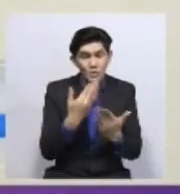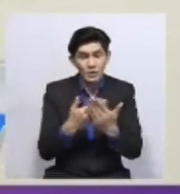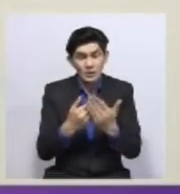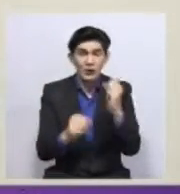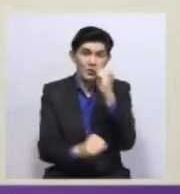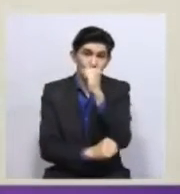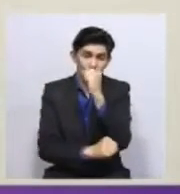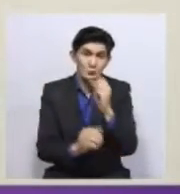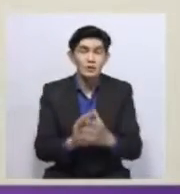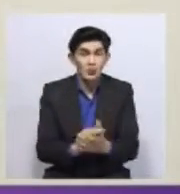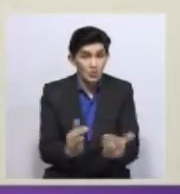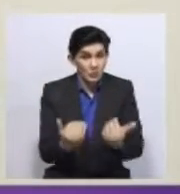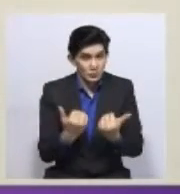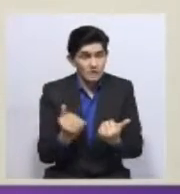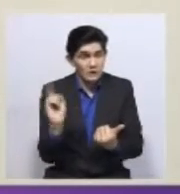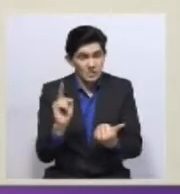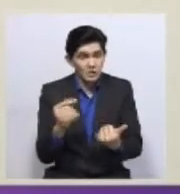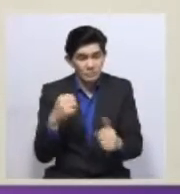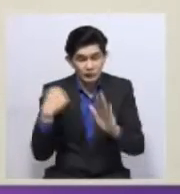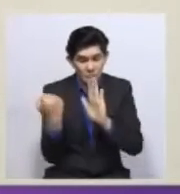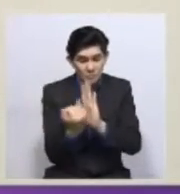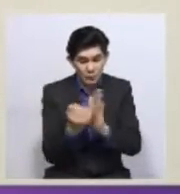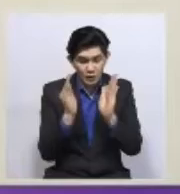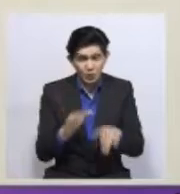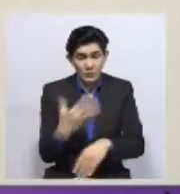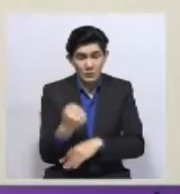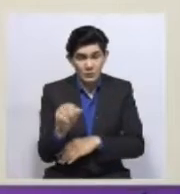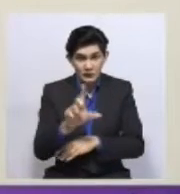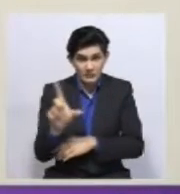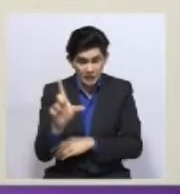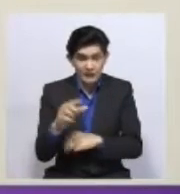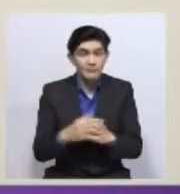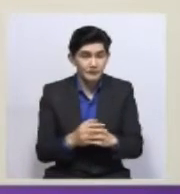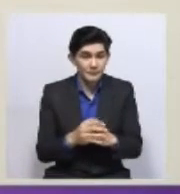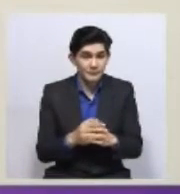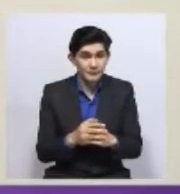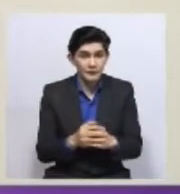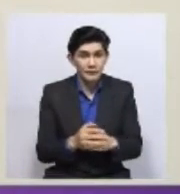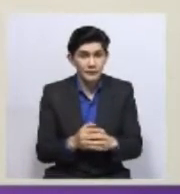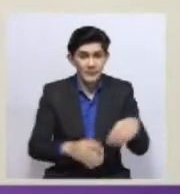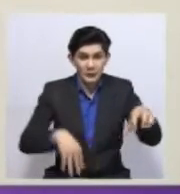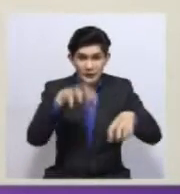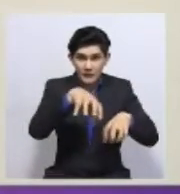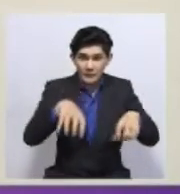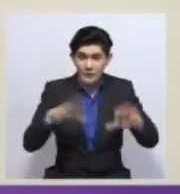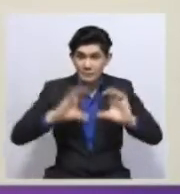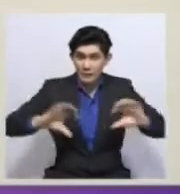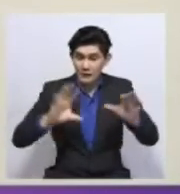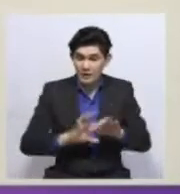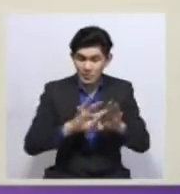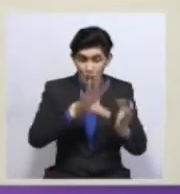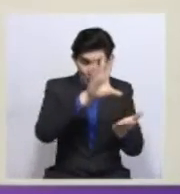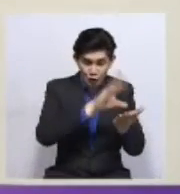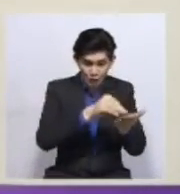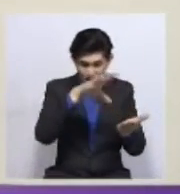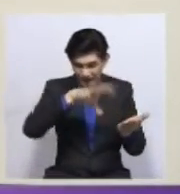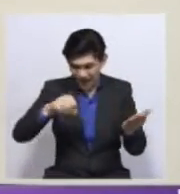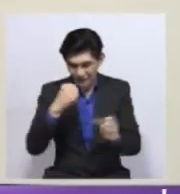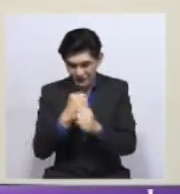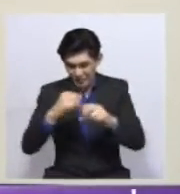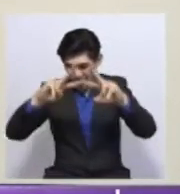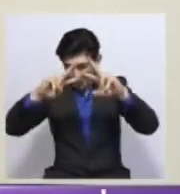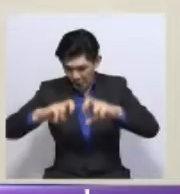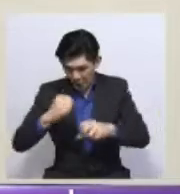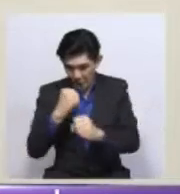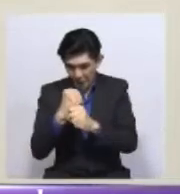ได้น้อยนะครับตอนนี้ได้มีการลงทะเบียนแล้ว10กว่าล้านคนเนี่ยก็จะพบว่าตอนนี้หน่วยงานรัฐบาลที่เกี่ยวข้องก็เริ่มเอาข้อมูลไปวิเค